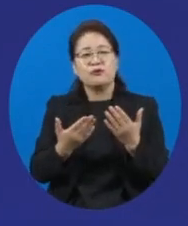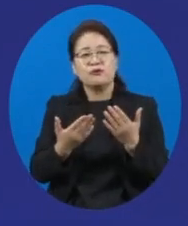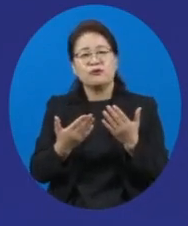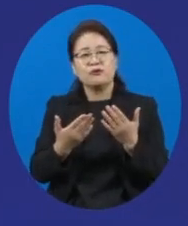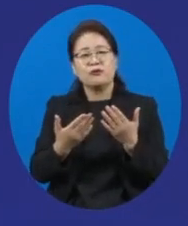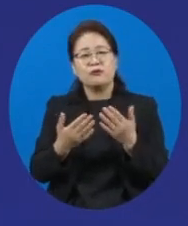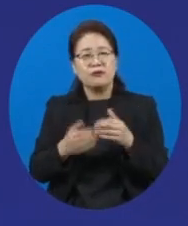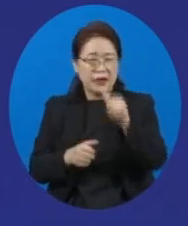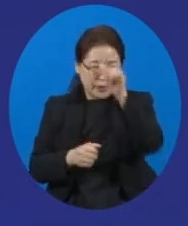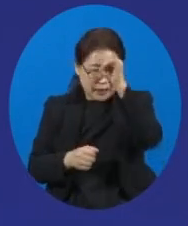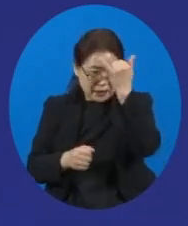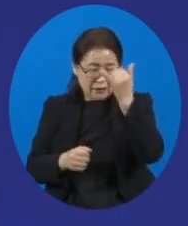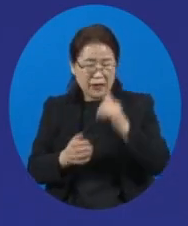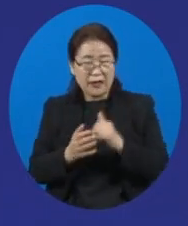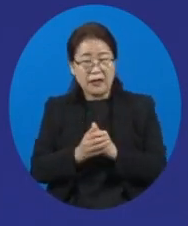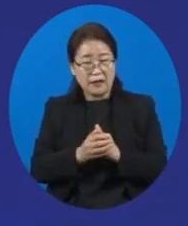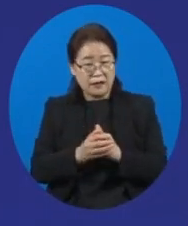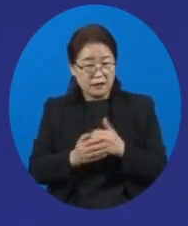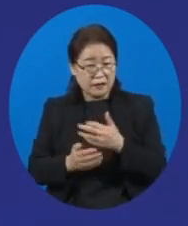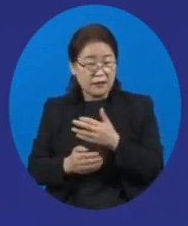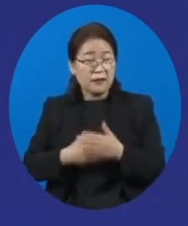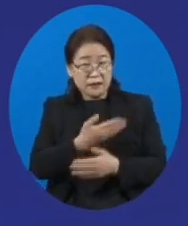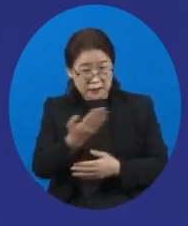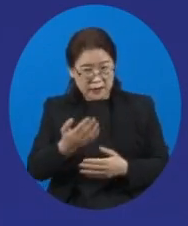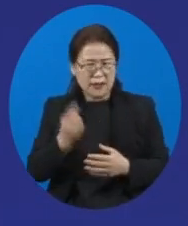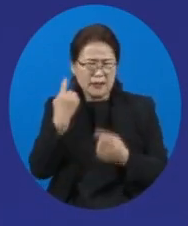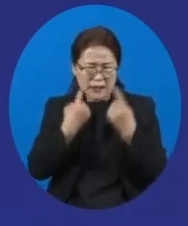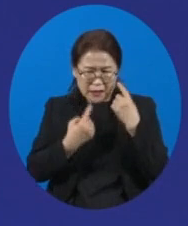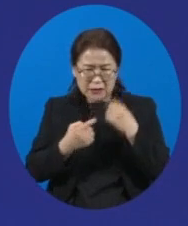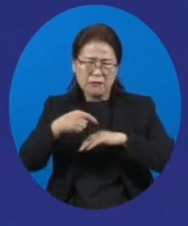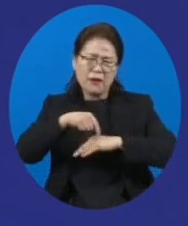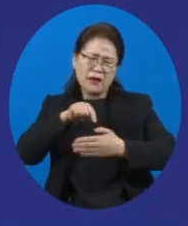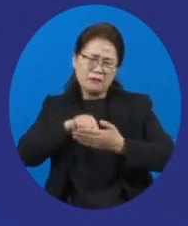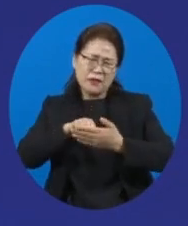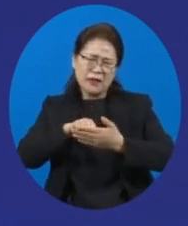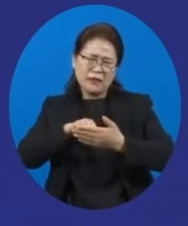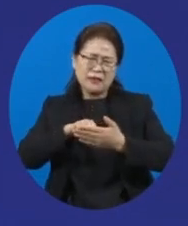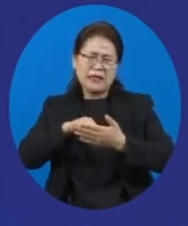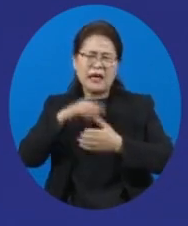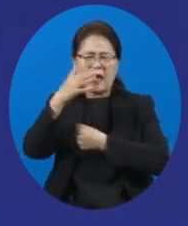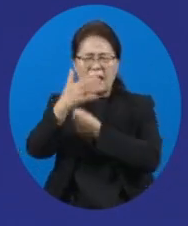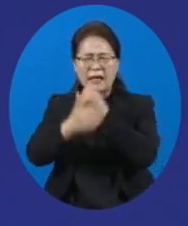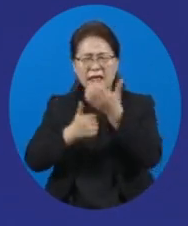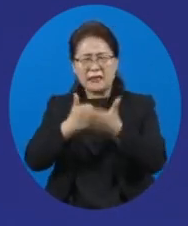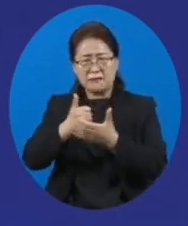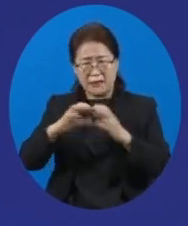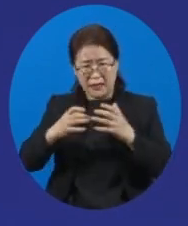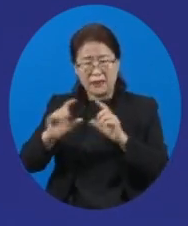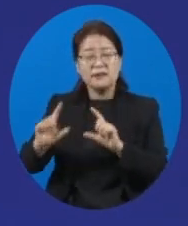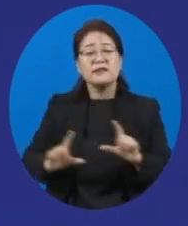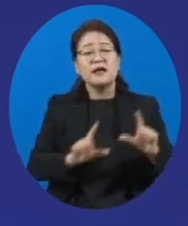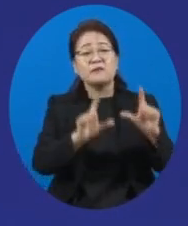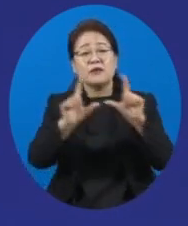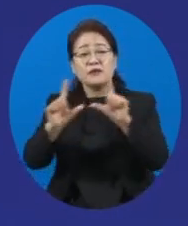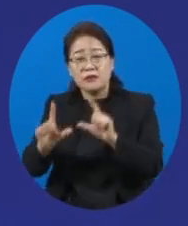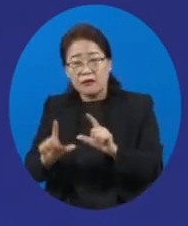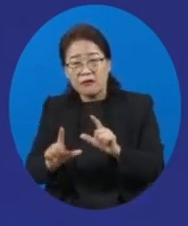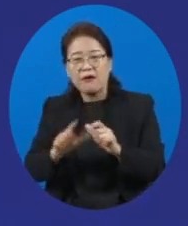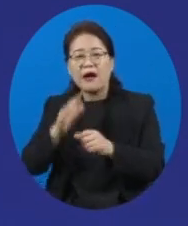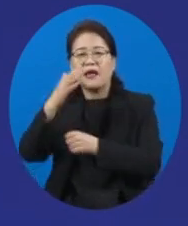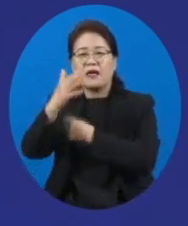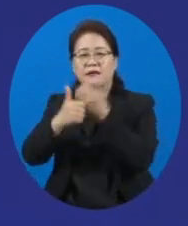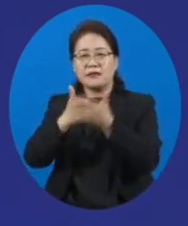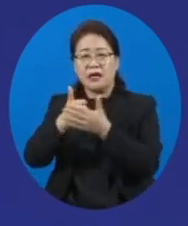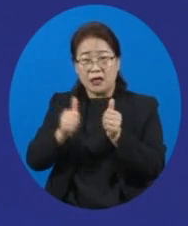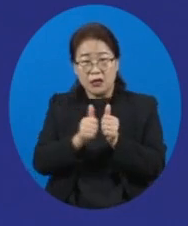아담과 하와가 에덴 동산에서의 삶처럼 우리 마음속에 이루어진 그 하나님의 나라를 누리면서 하나님과